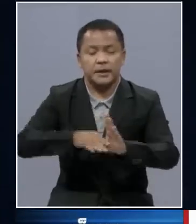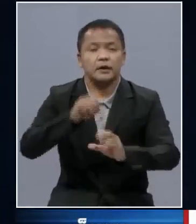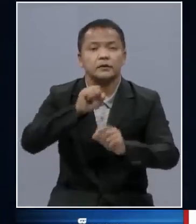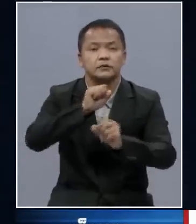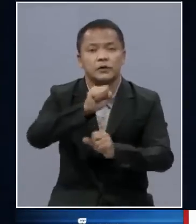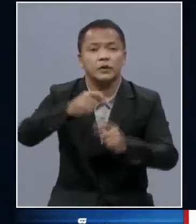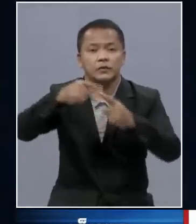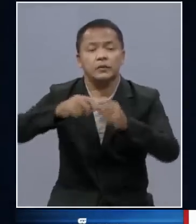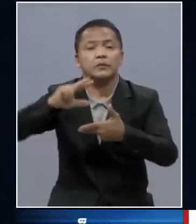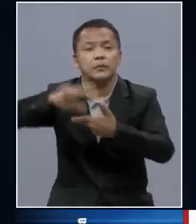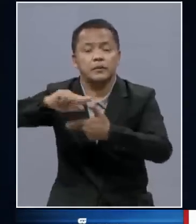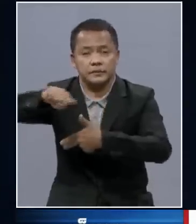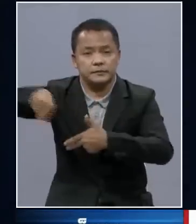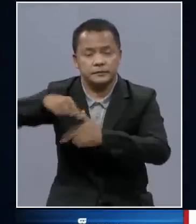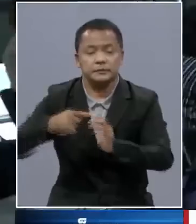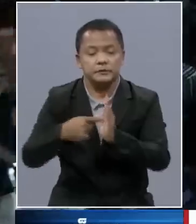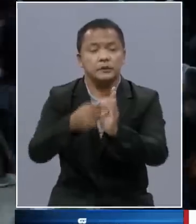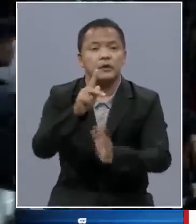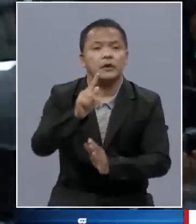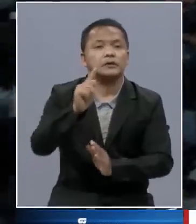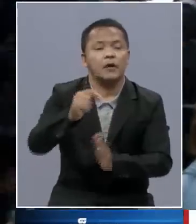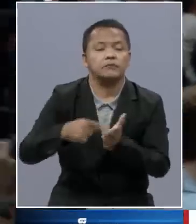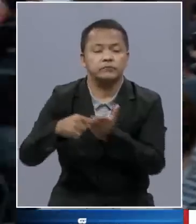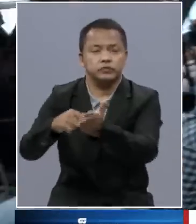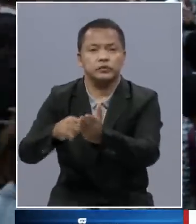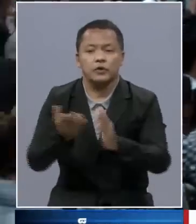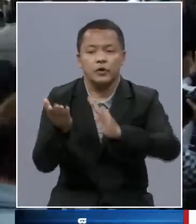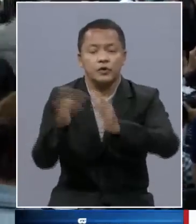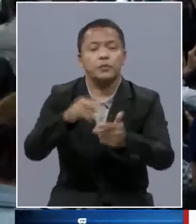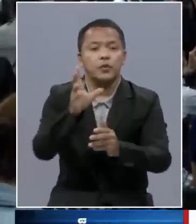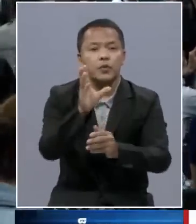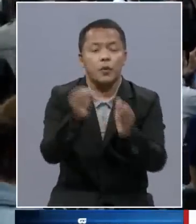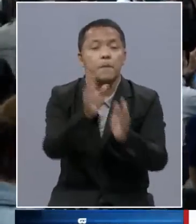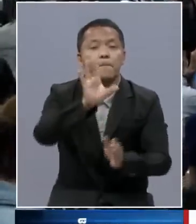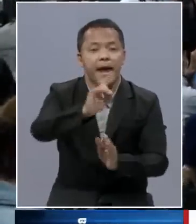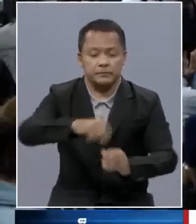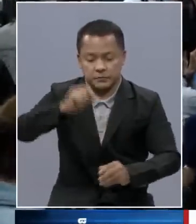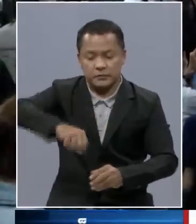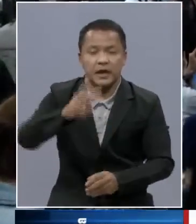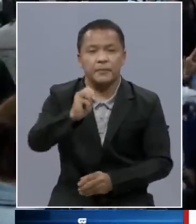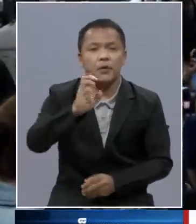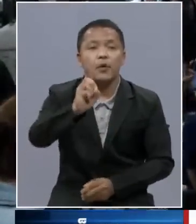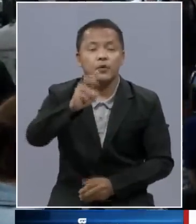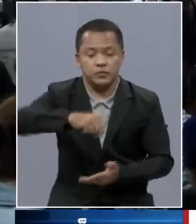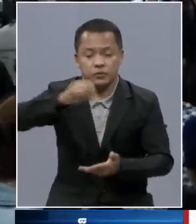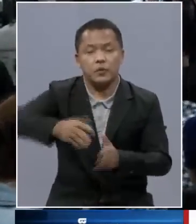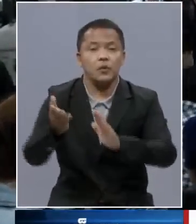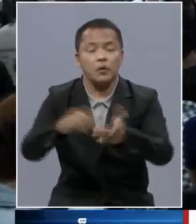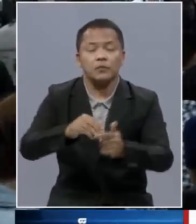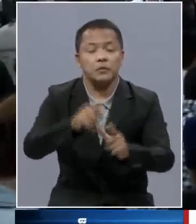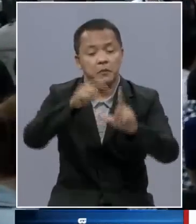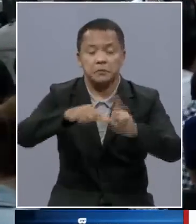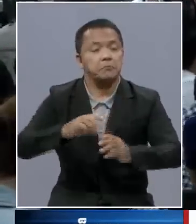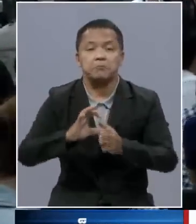ชีรายชื่อจากพลังประชารัฐยื่นกกต.อยากจะให้ยุบ8พักในวันที่ไปลงนาม MOU นั้นนะครับในมุมของก้าวไกลเองเขาก็